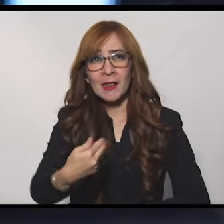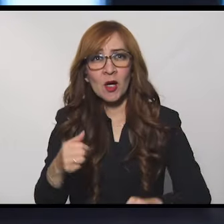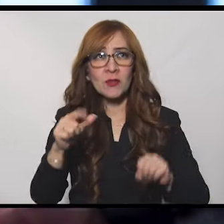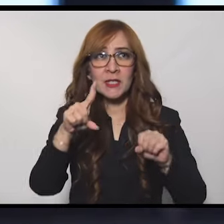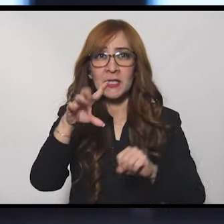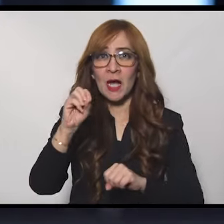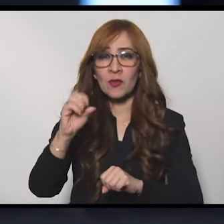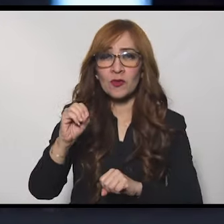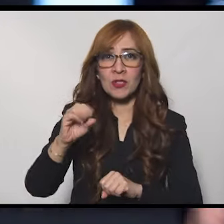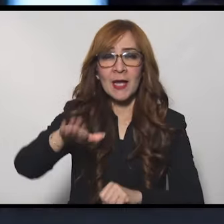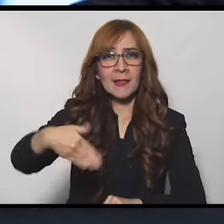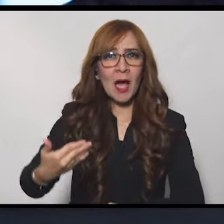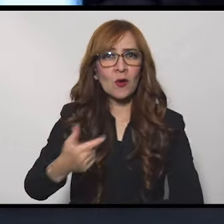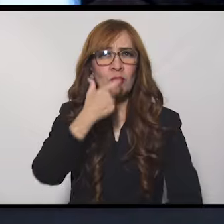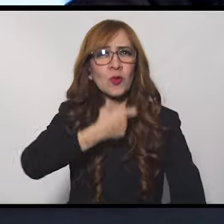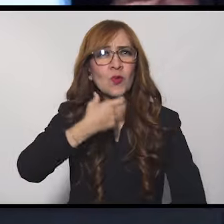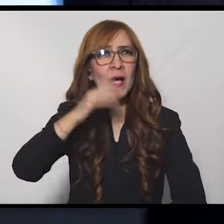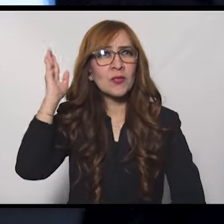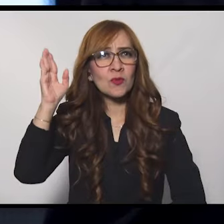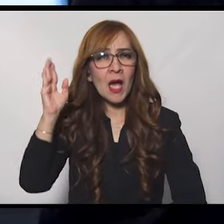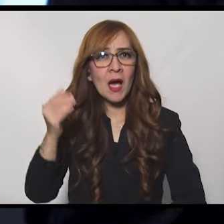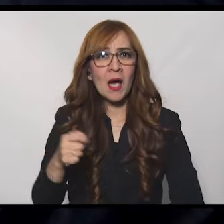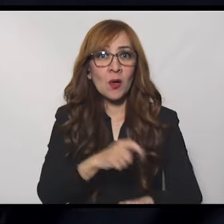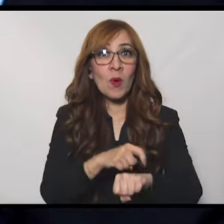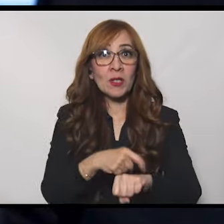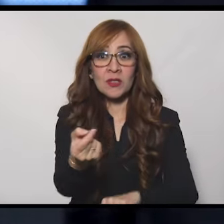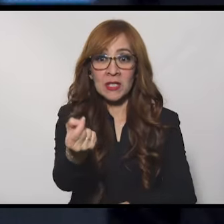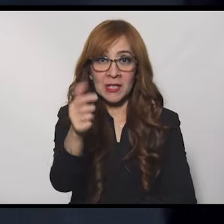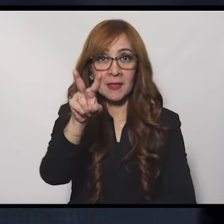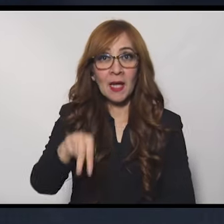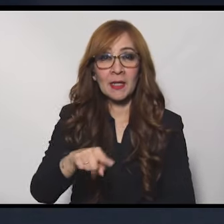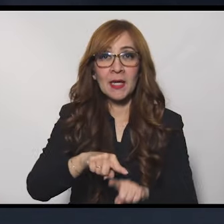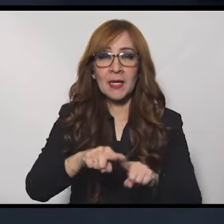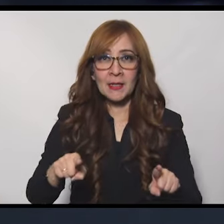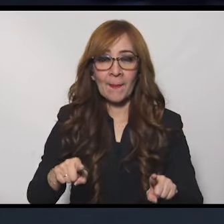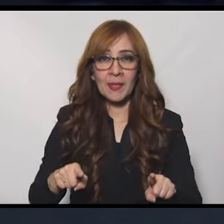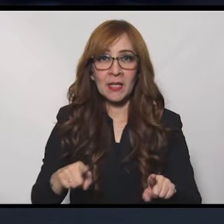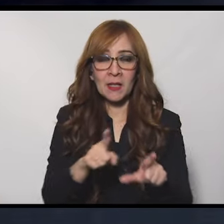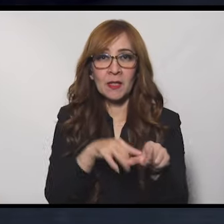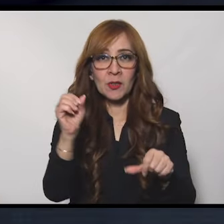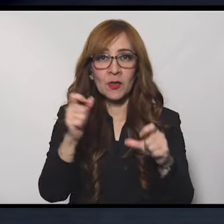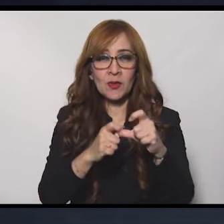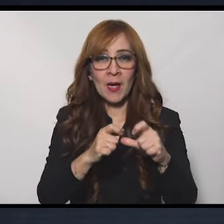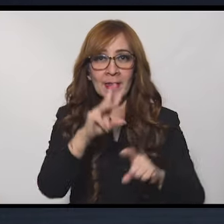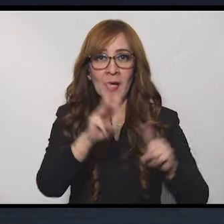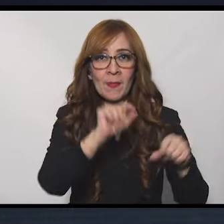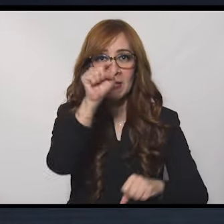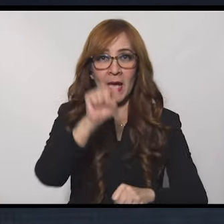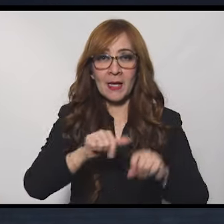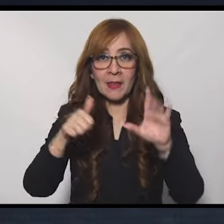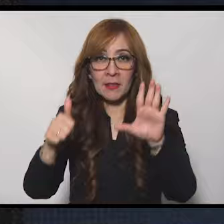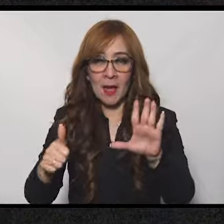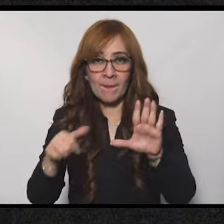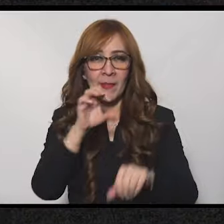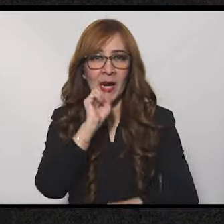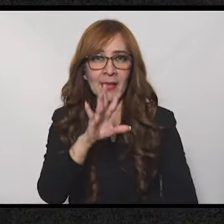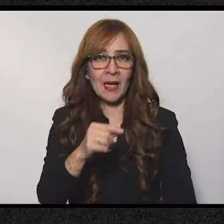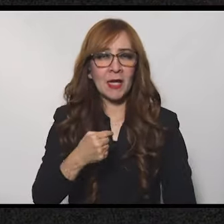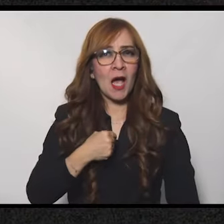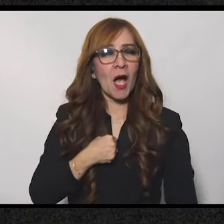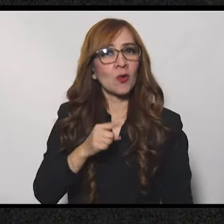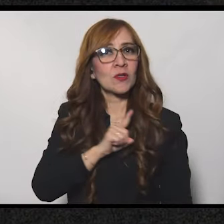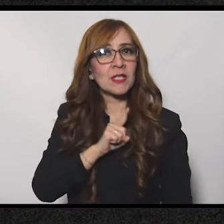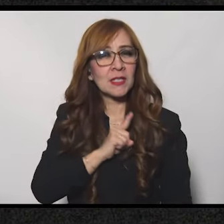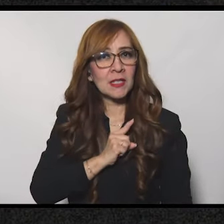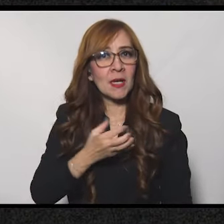tua. Waktunya tinggal dikit. Tapi Yosua 13 ayat 6 mengatakan, aku